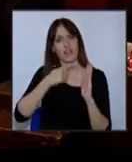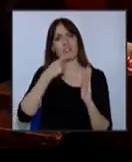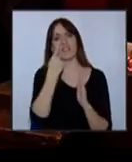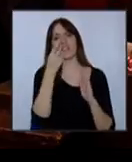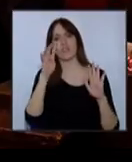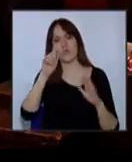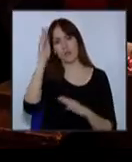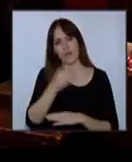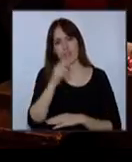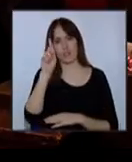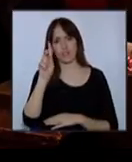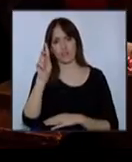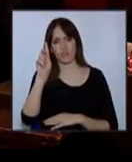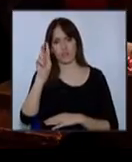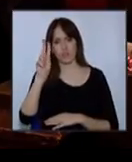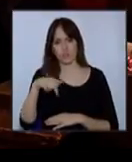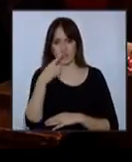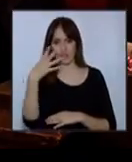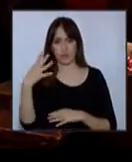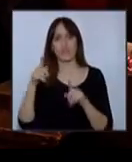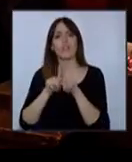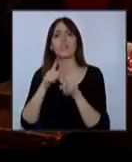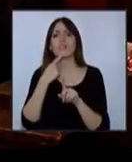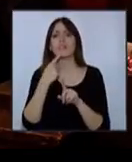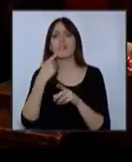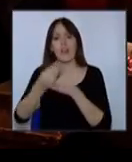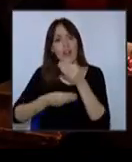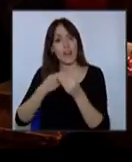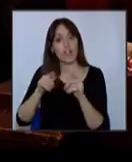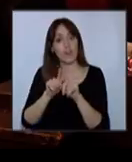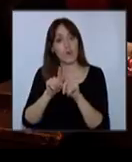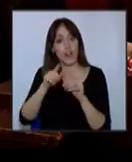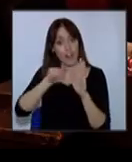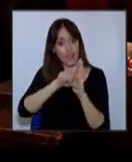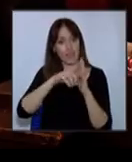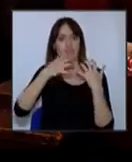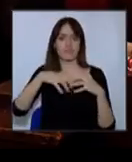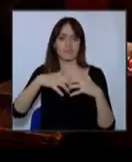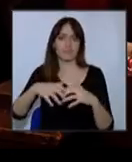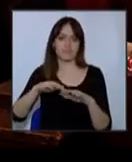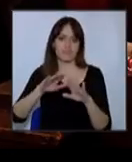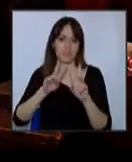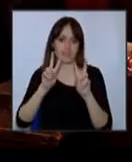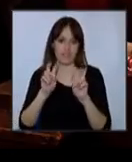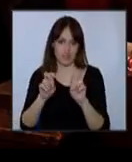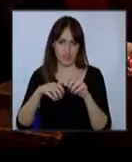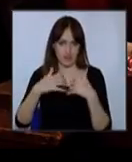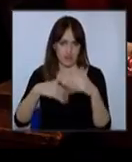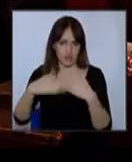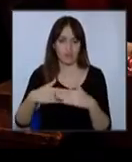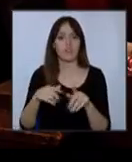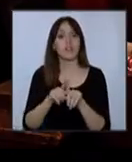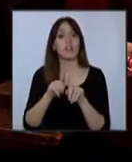19/2014, és adaptar les mesures normatives i executives per desenvolupar aquesta llei d'acord amb els principis d'autonomia organitzativa. Les